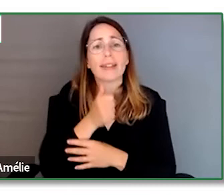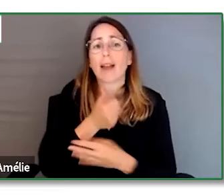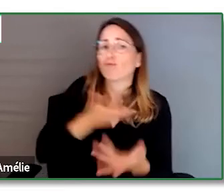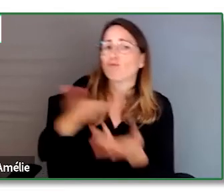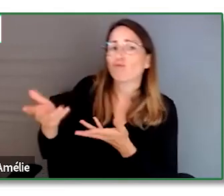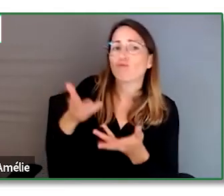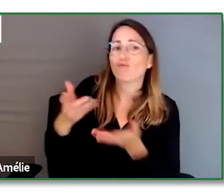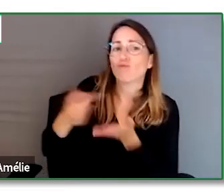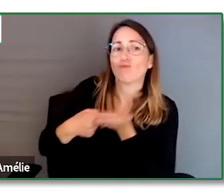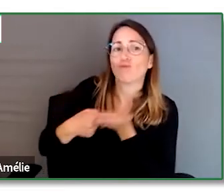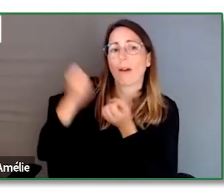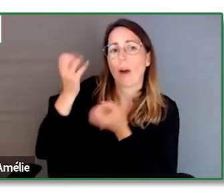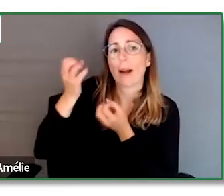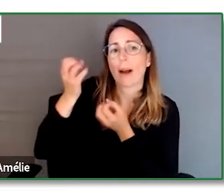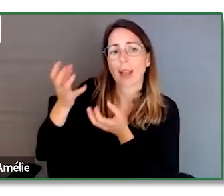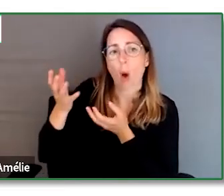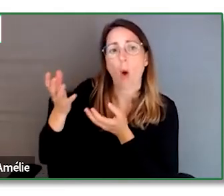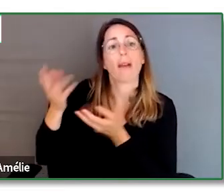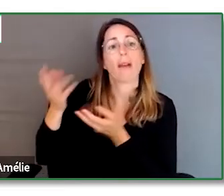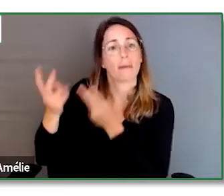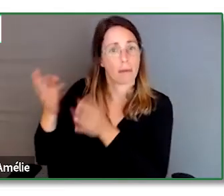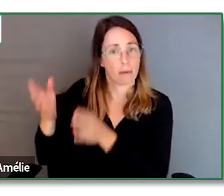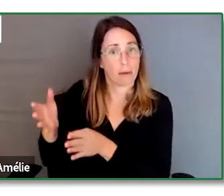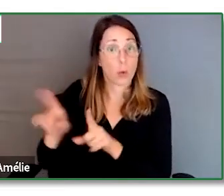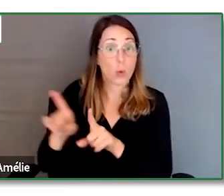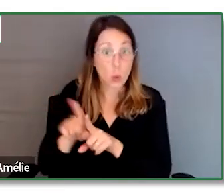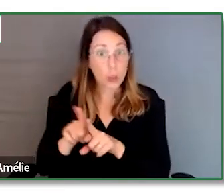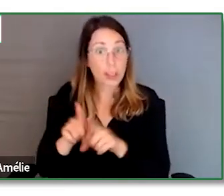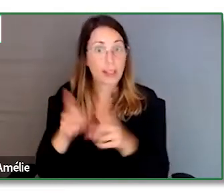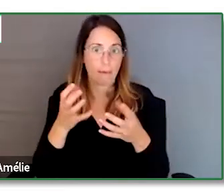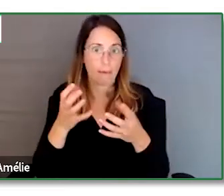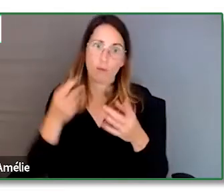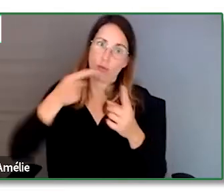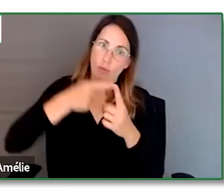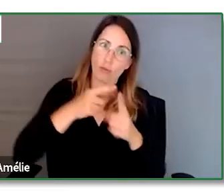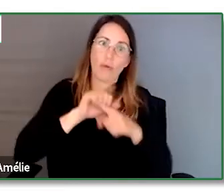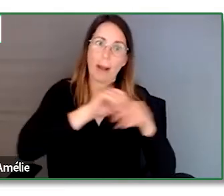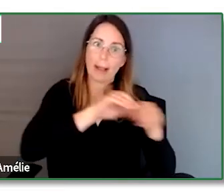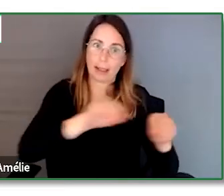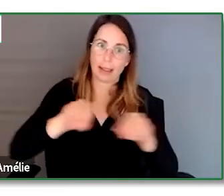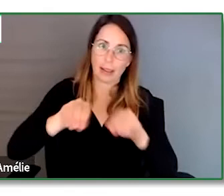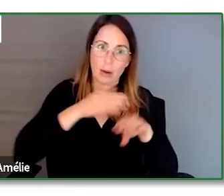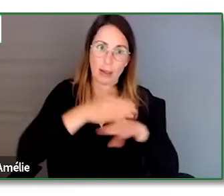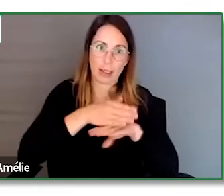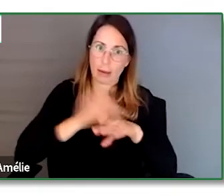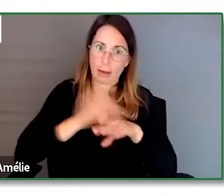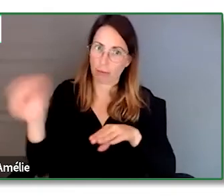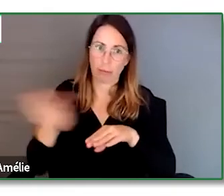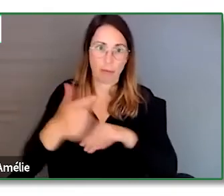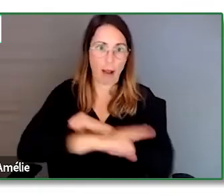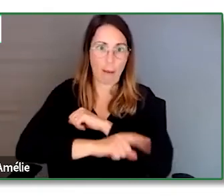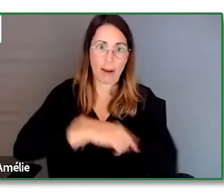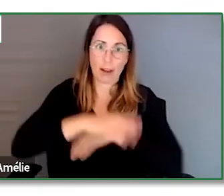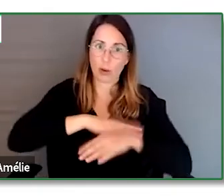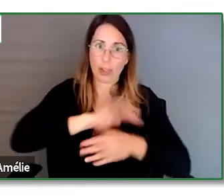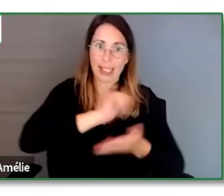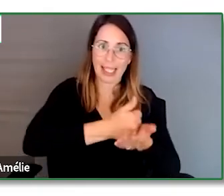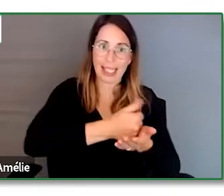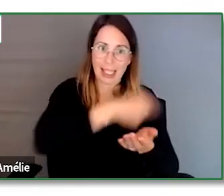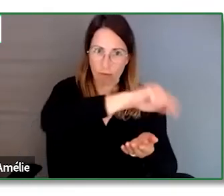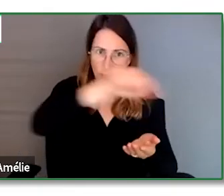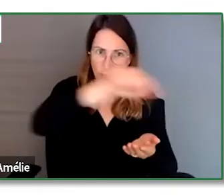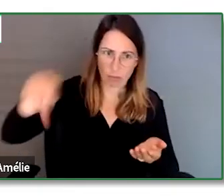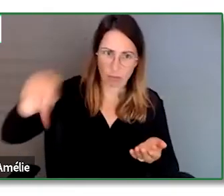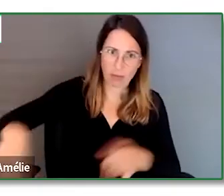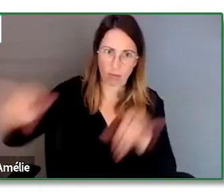fournir une formation d'accessibilité à tous les employés sur chaque site. Ça devient donc une responsabilité partagée.